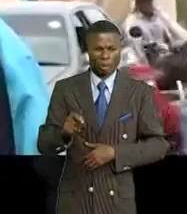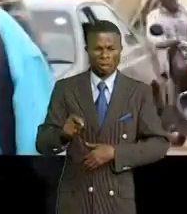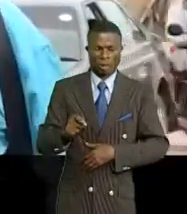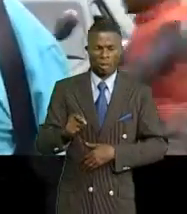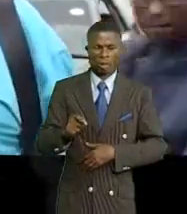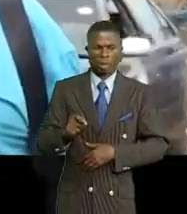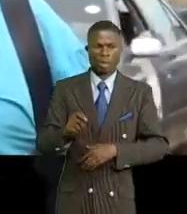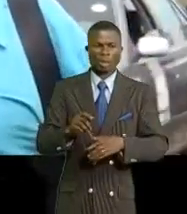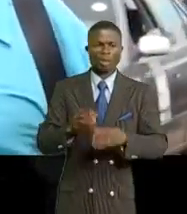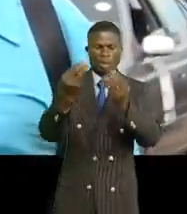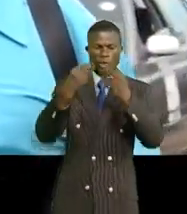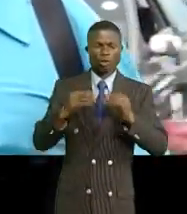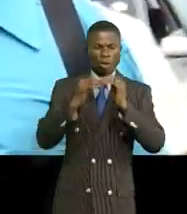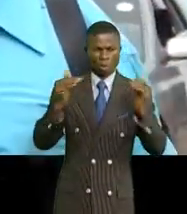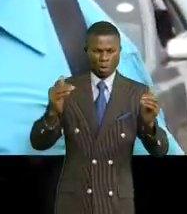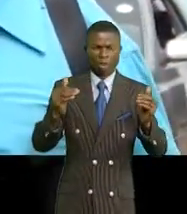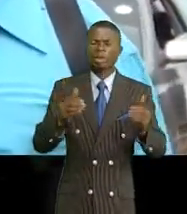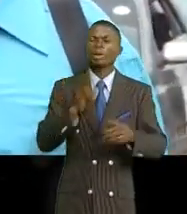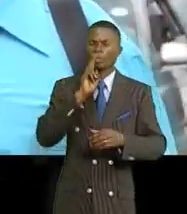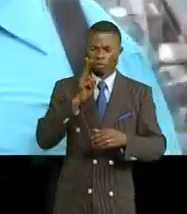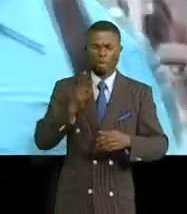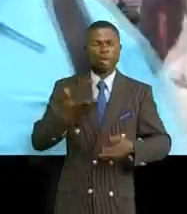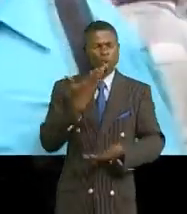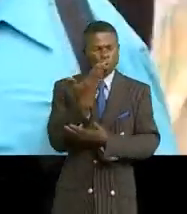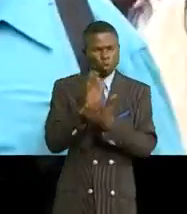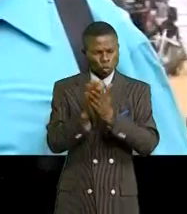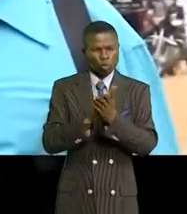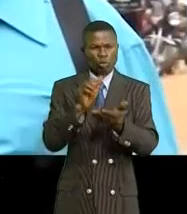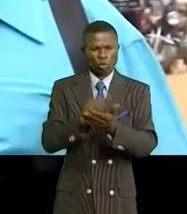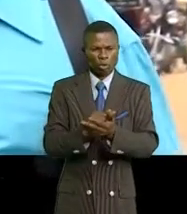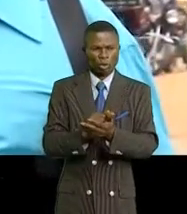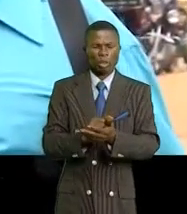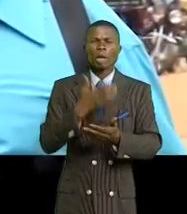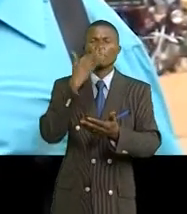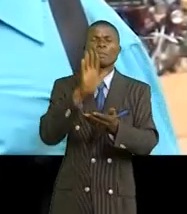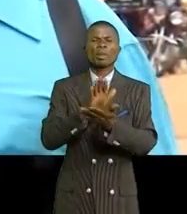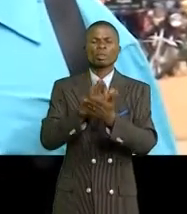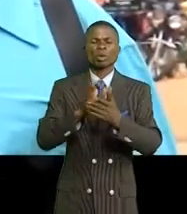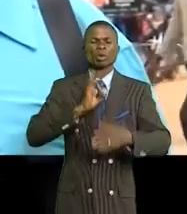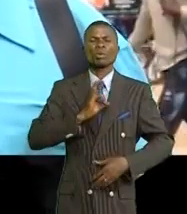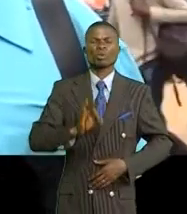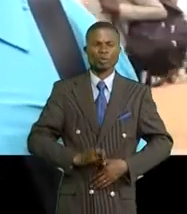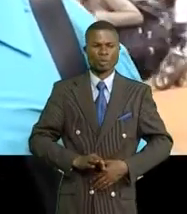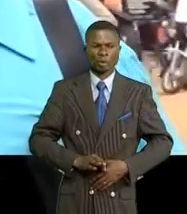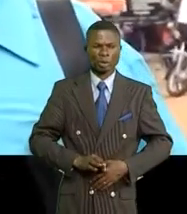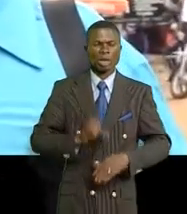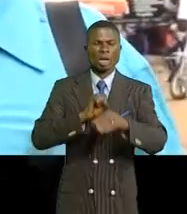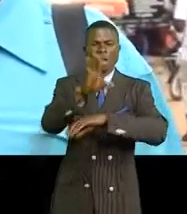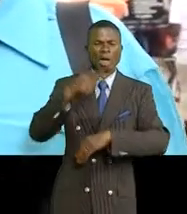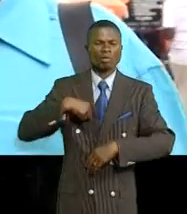s'ils peuvent nous ramener la paix. En tout cas, c'est le souhait de tout le monde. Nous remercions le chef de l'État pour nous avoir